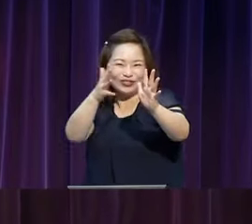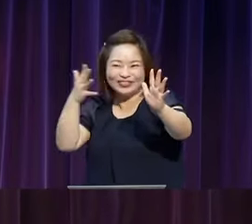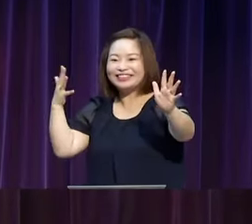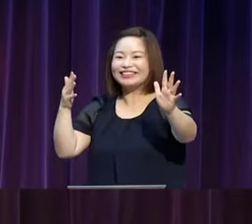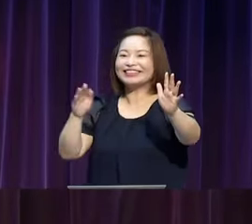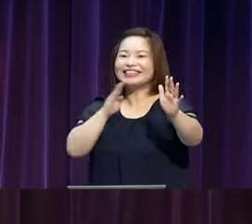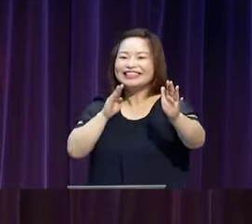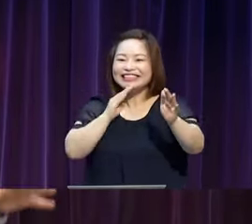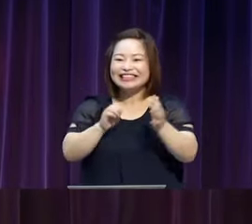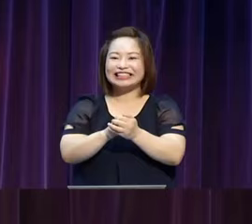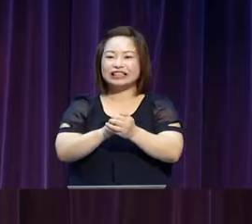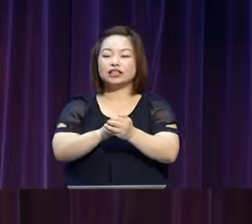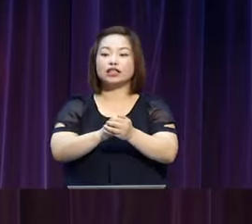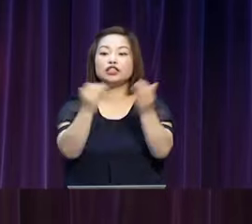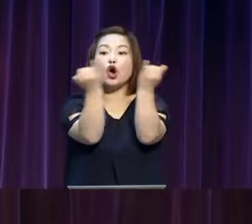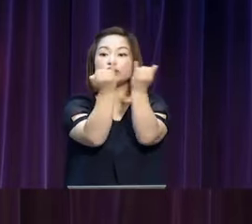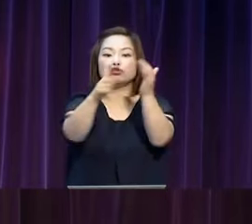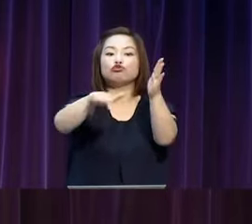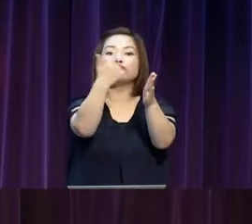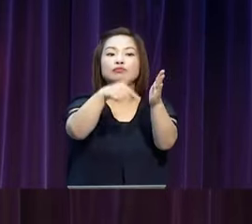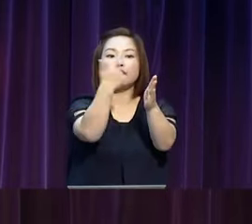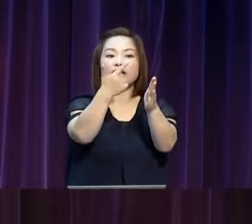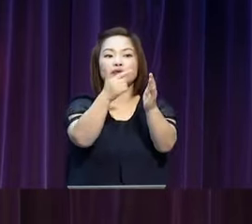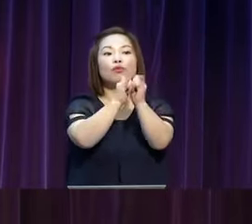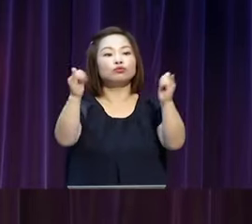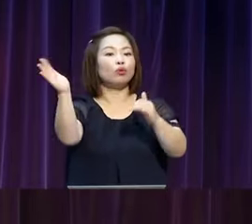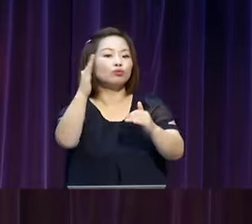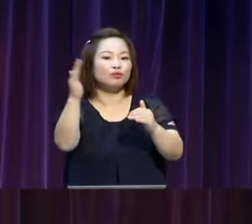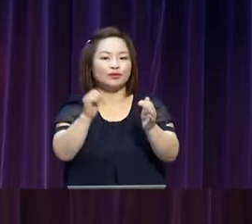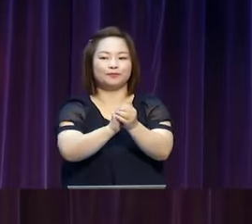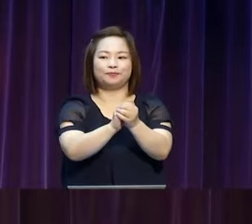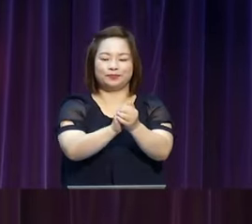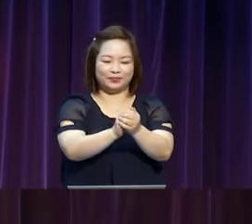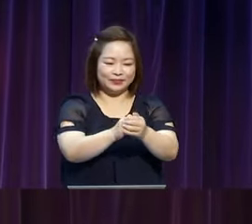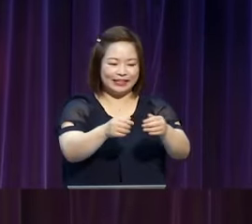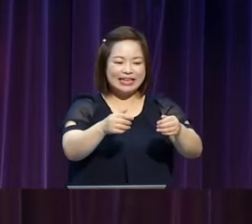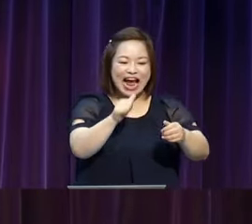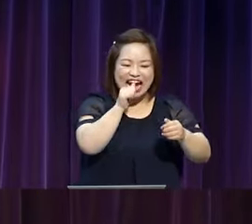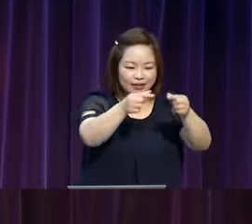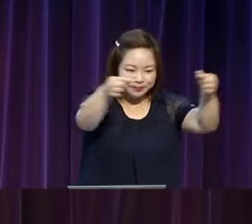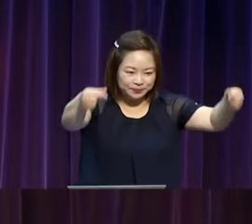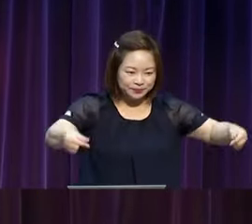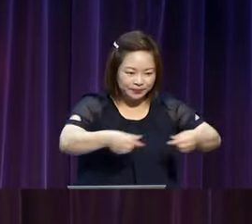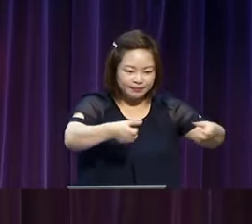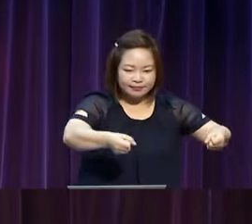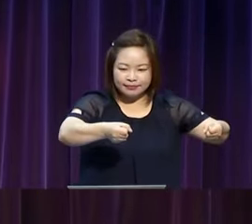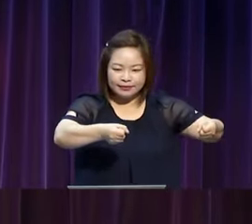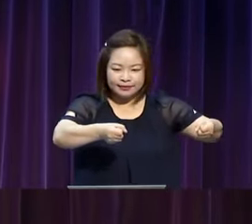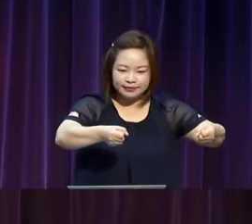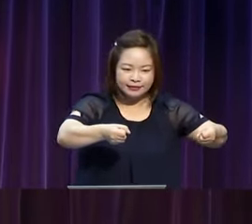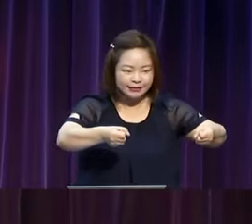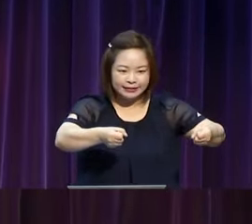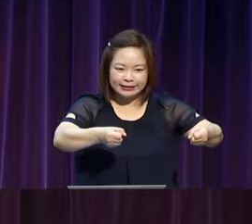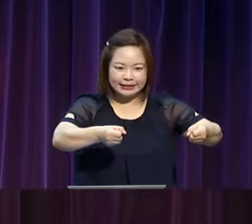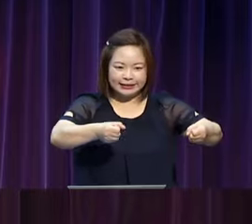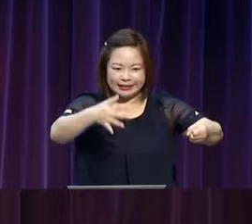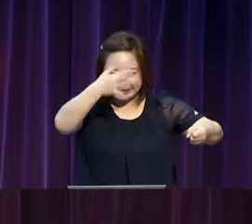복잡하잖아요. 얼마나 복잡한지. 식판을 들고 가면서 기도를 하는 게 걱정인